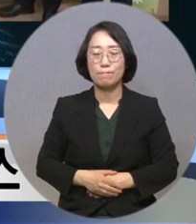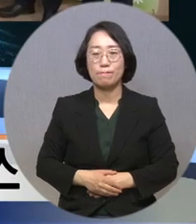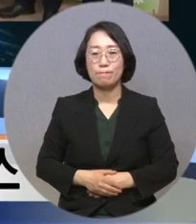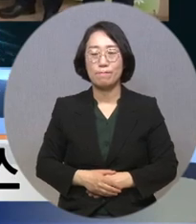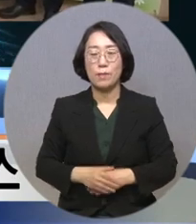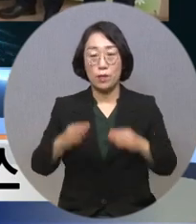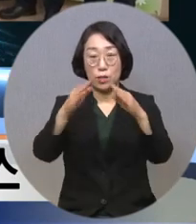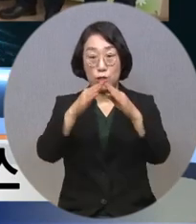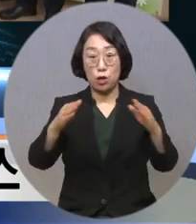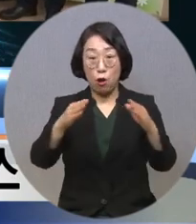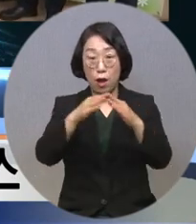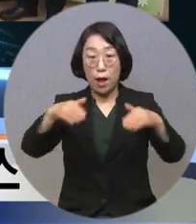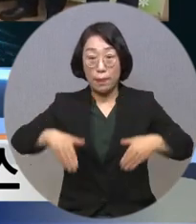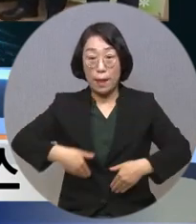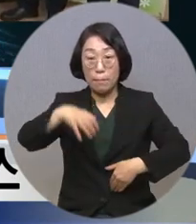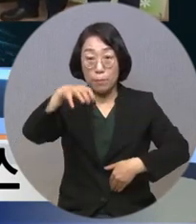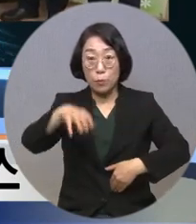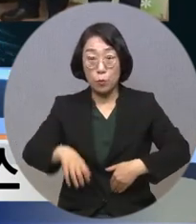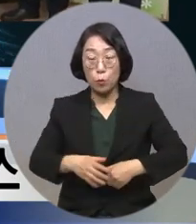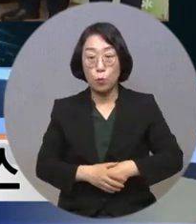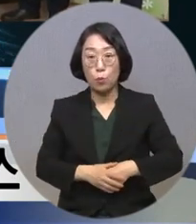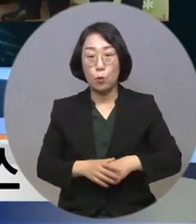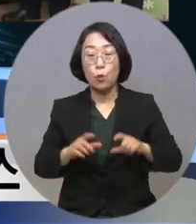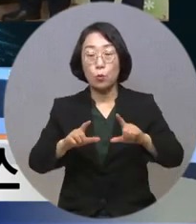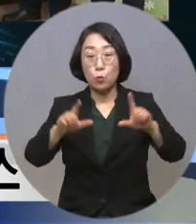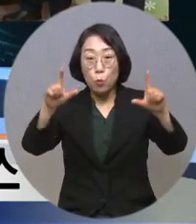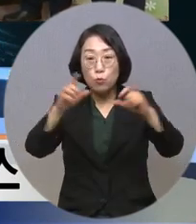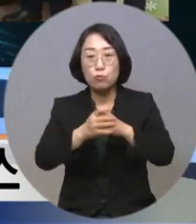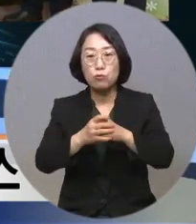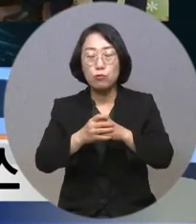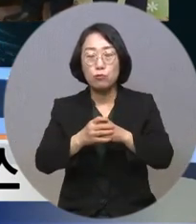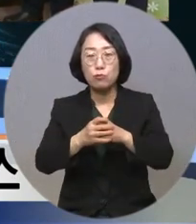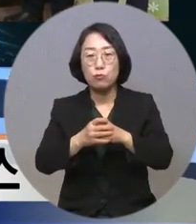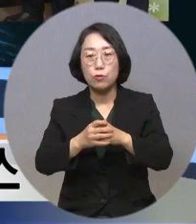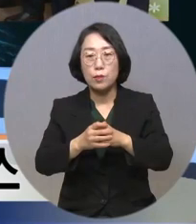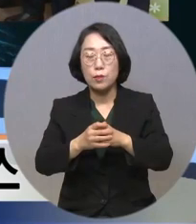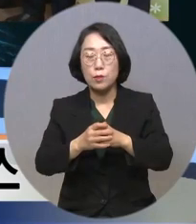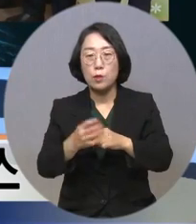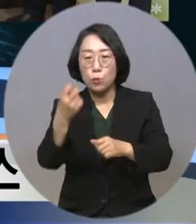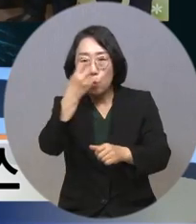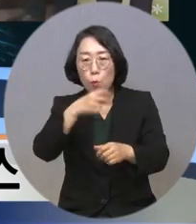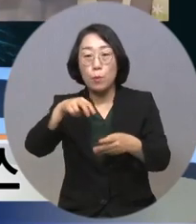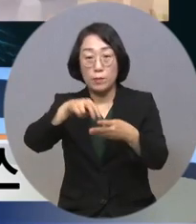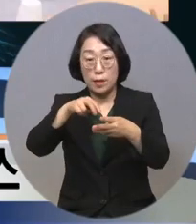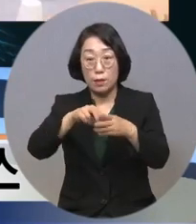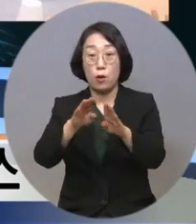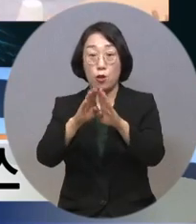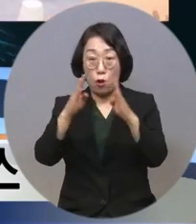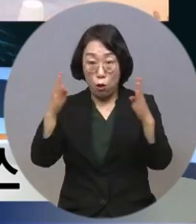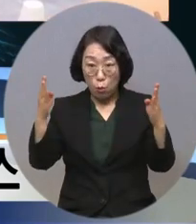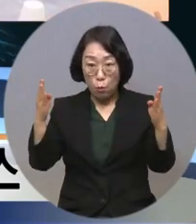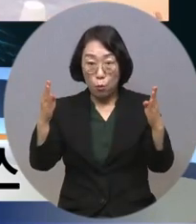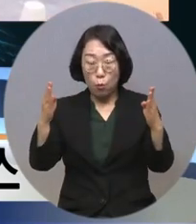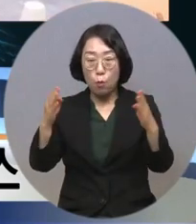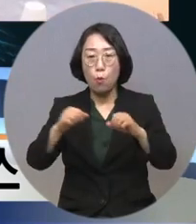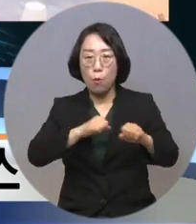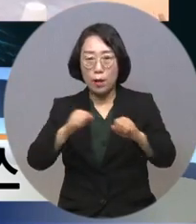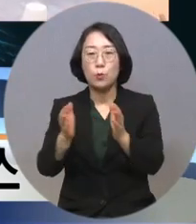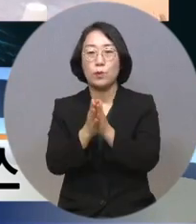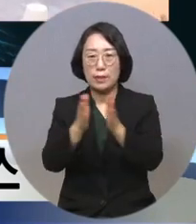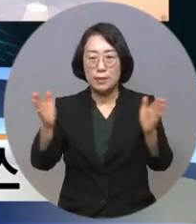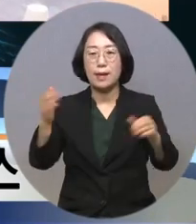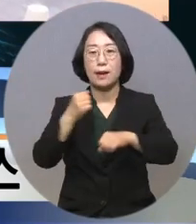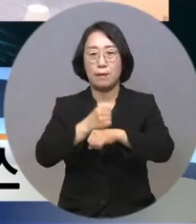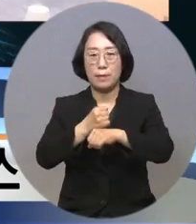전라남도가 동부 종합 째가 센터 문을 열고 취약계층 불곰 서비스를 위해 발벗고 나서 입니다